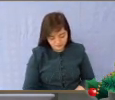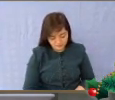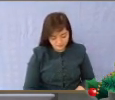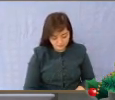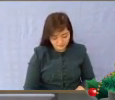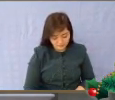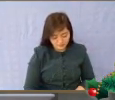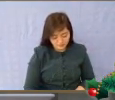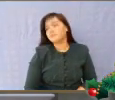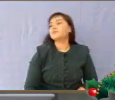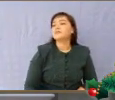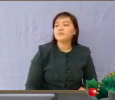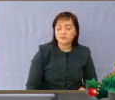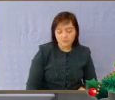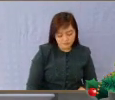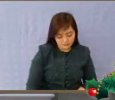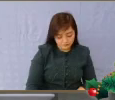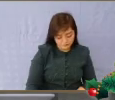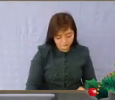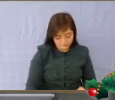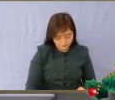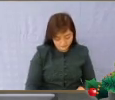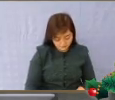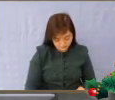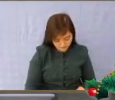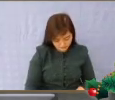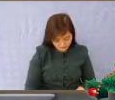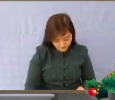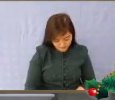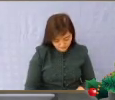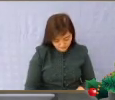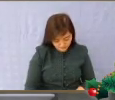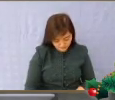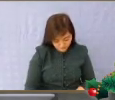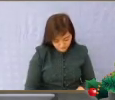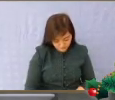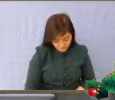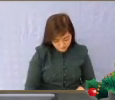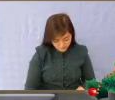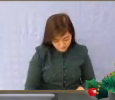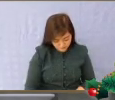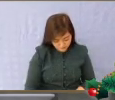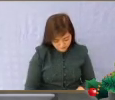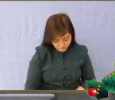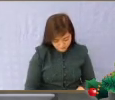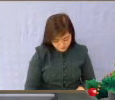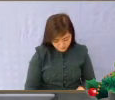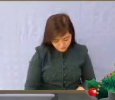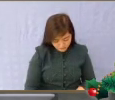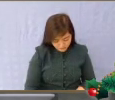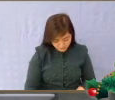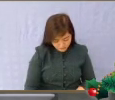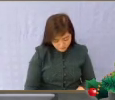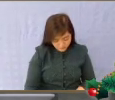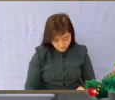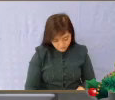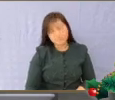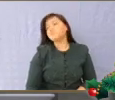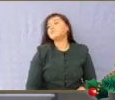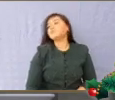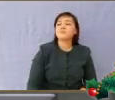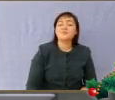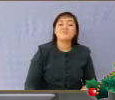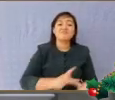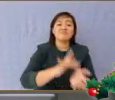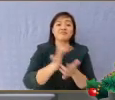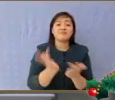Surely, goodness and mercy shall follow me. Naiintindihan nyo ba kung